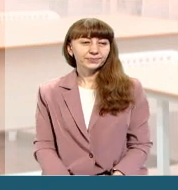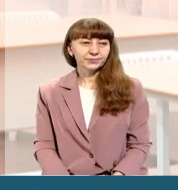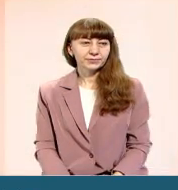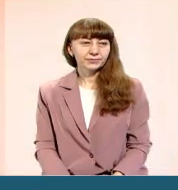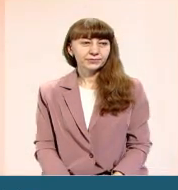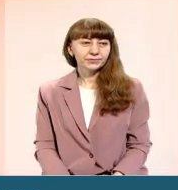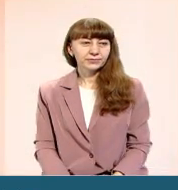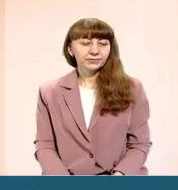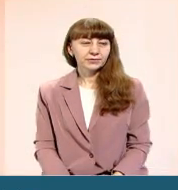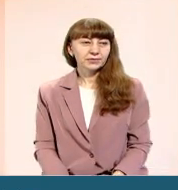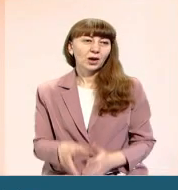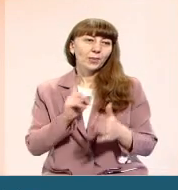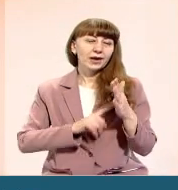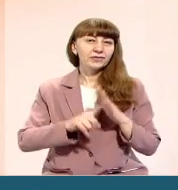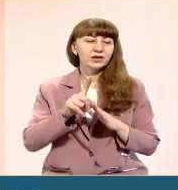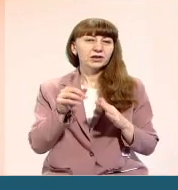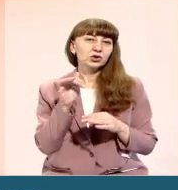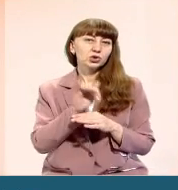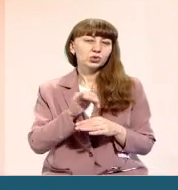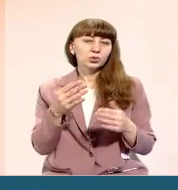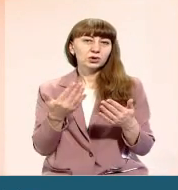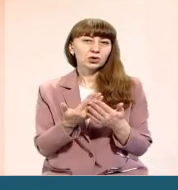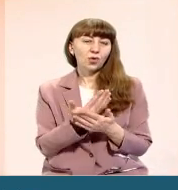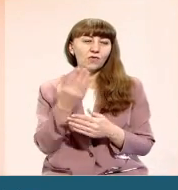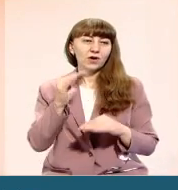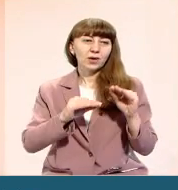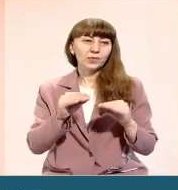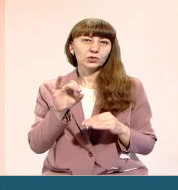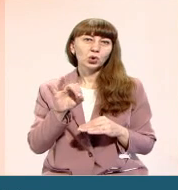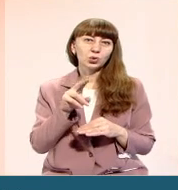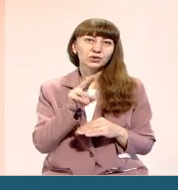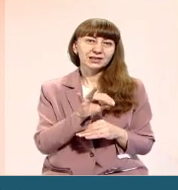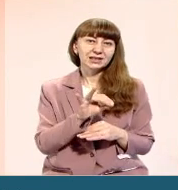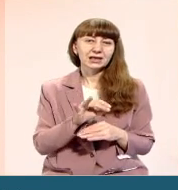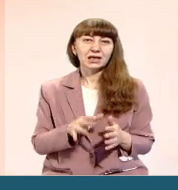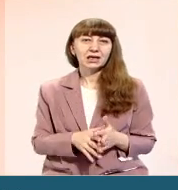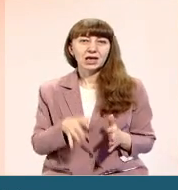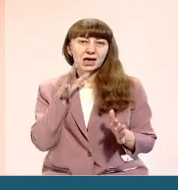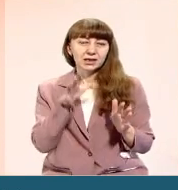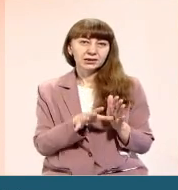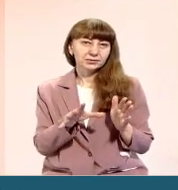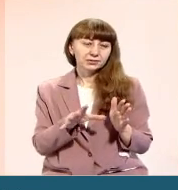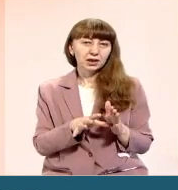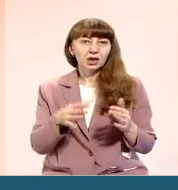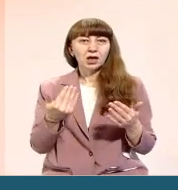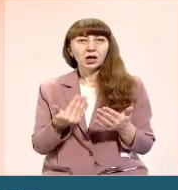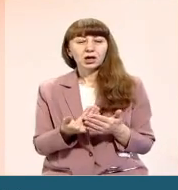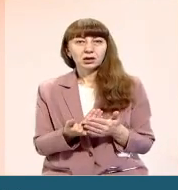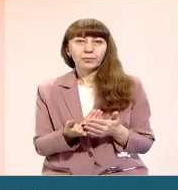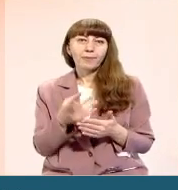обновлённое появились новые оборудование доски также очень удобные